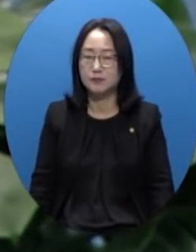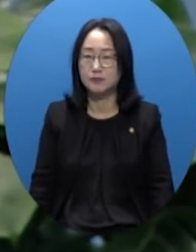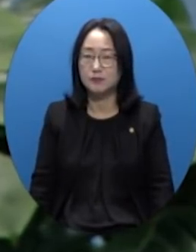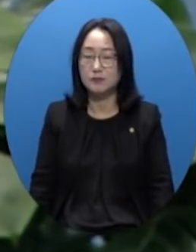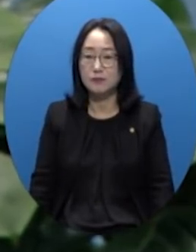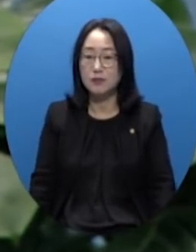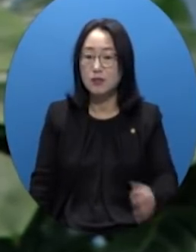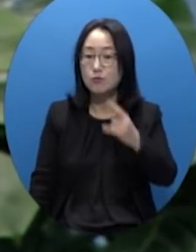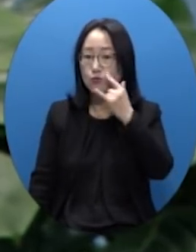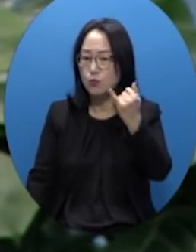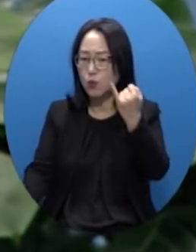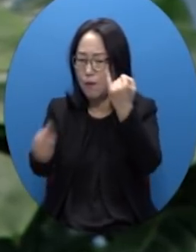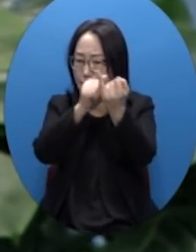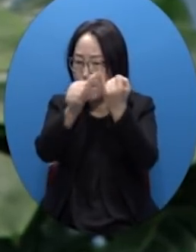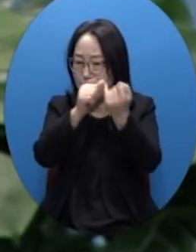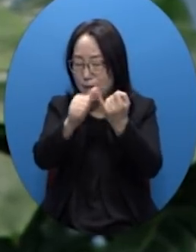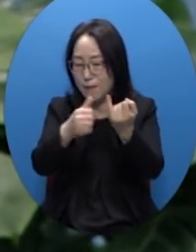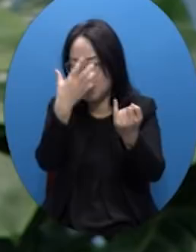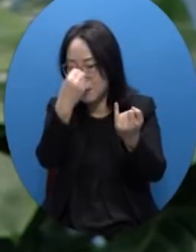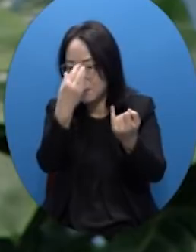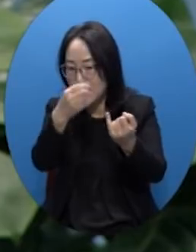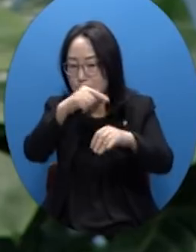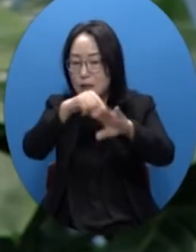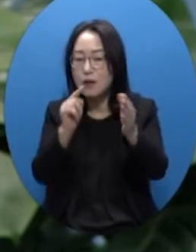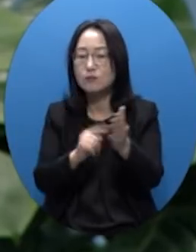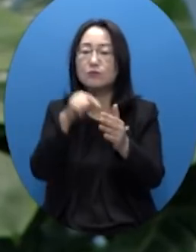그 부모의 싸움을 보면서 마음속에